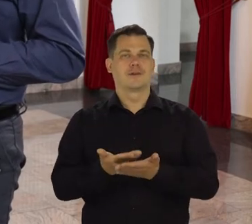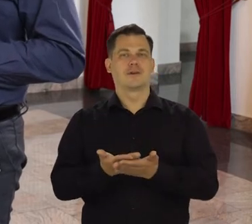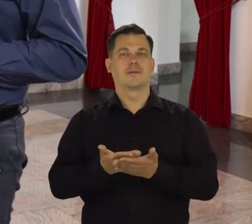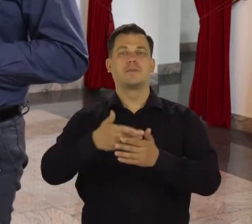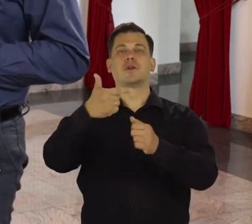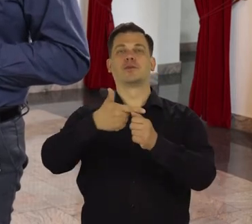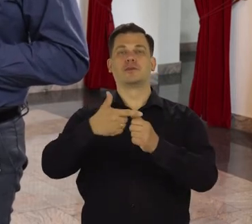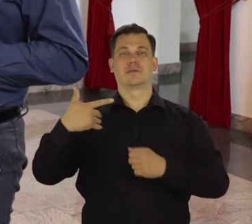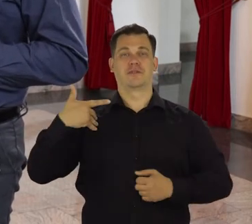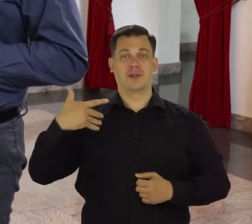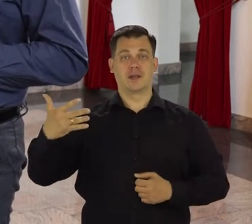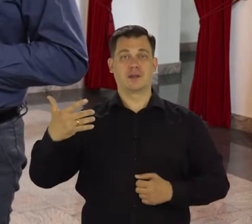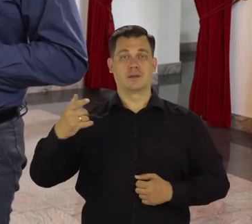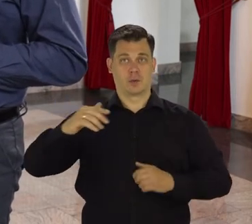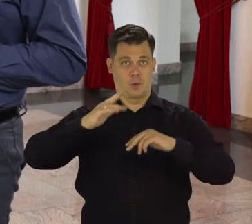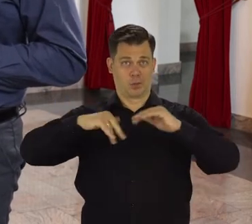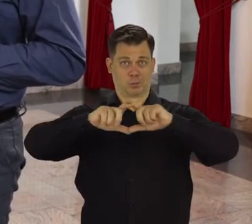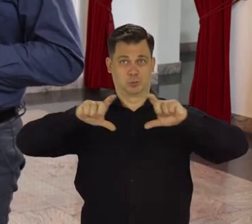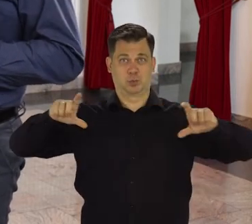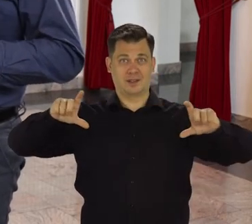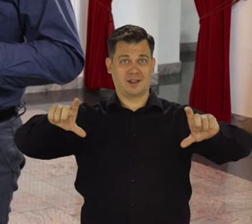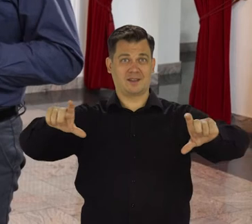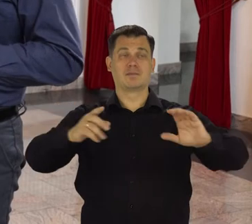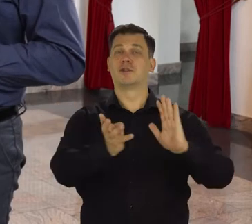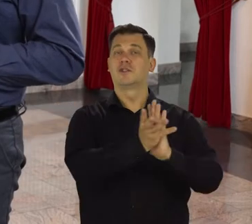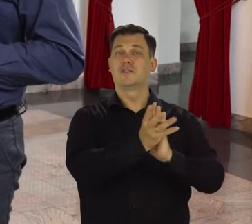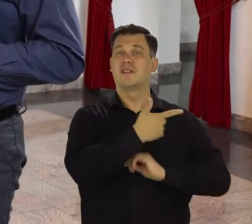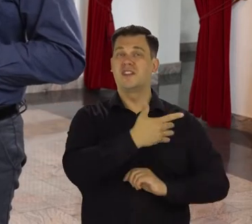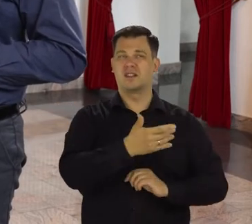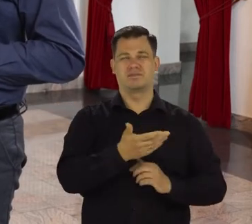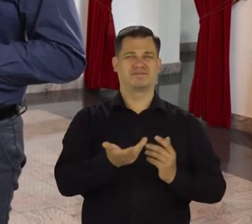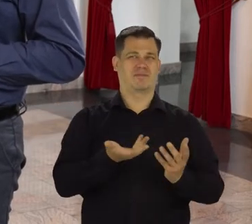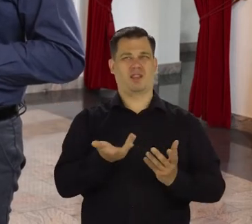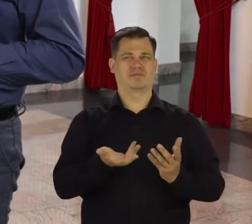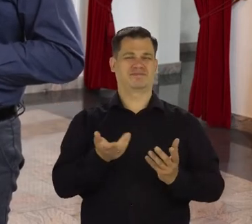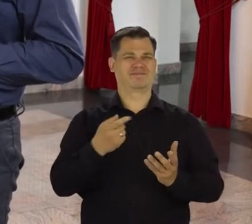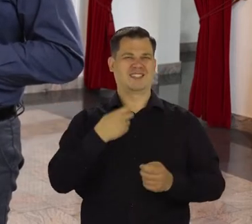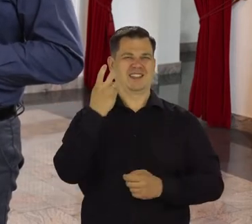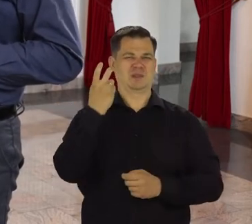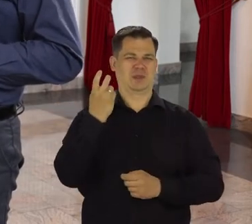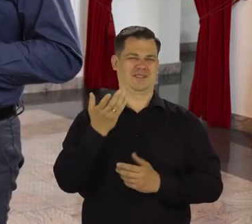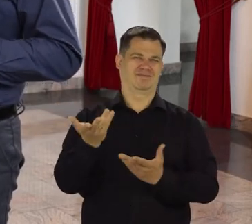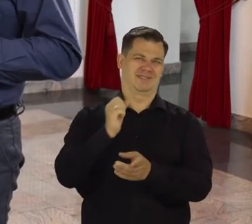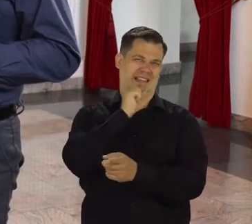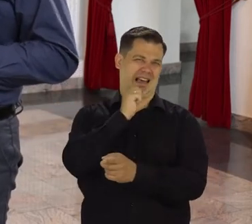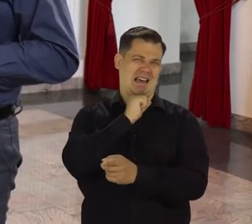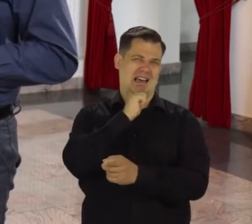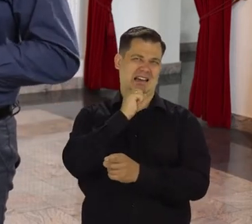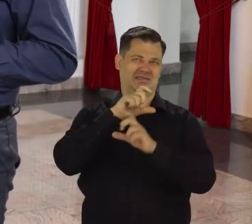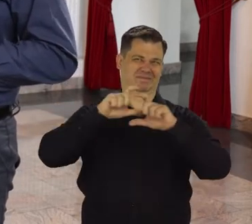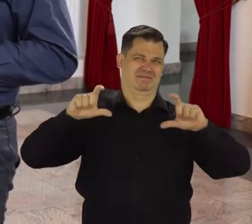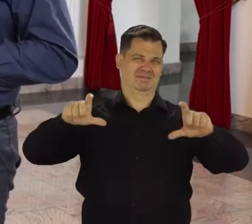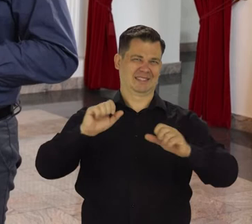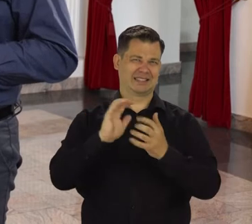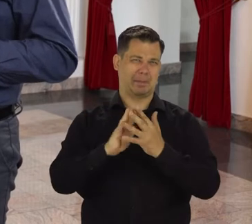też względu w XX wieku budynki z końca wieku XIX początkowo nie budziły specjalnego zainteresowania